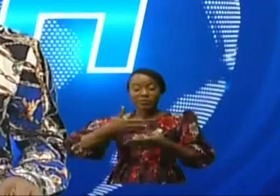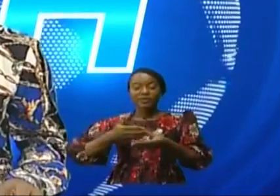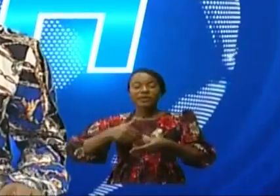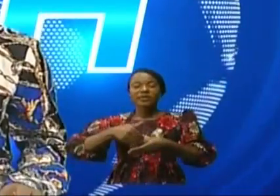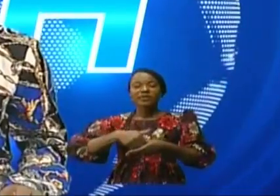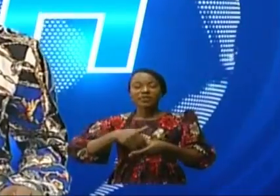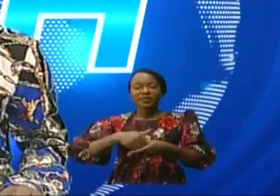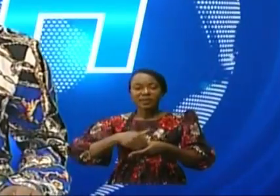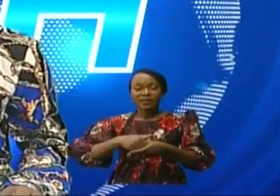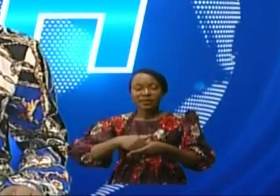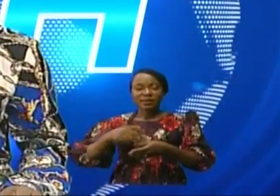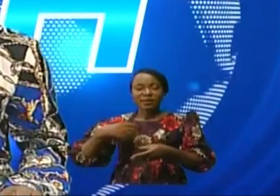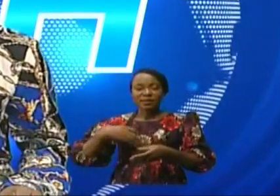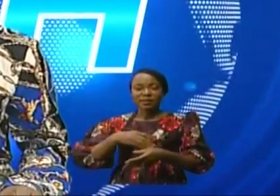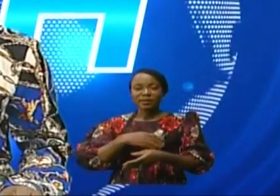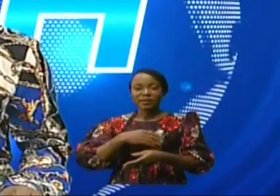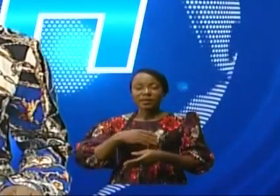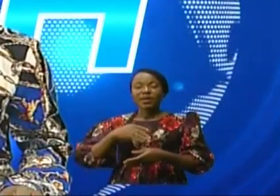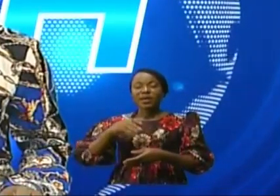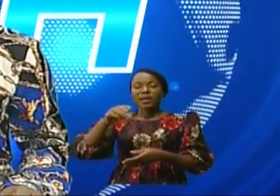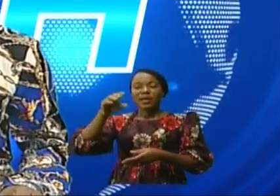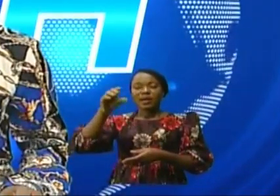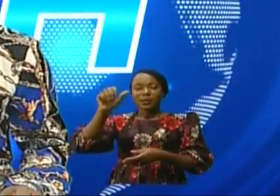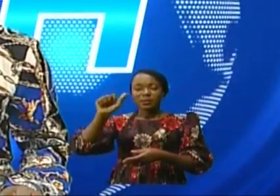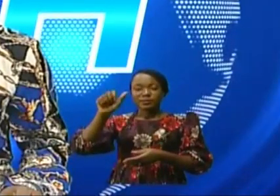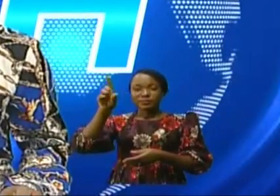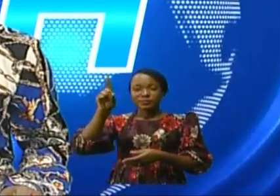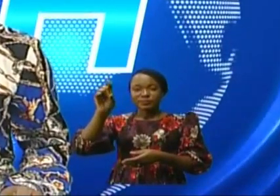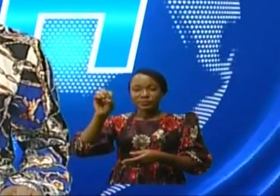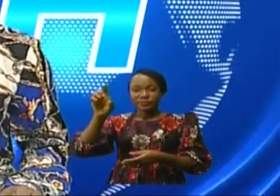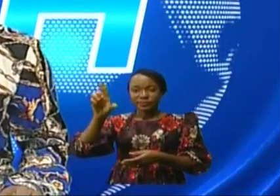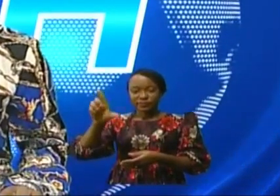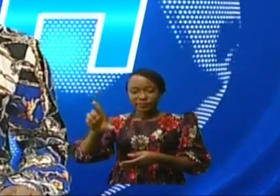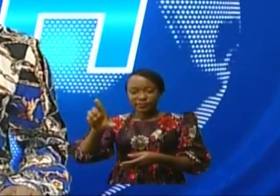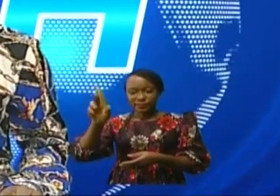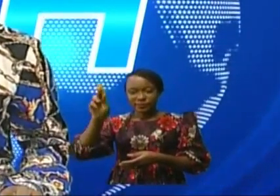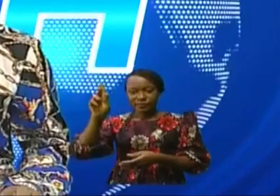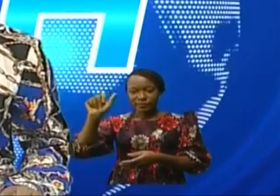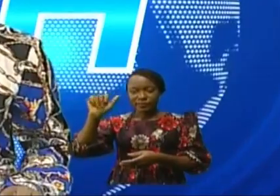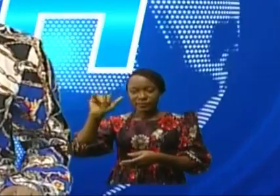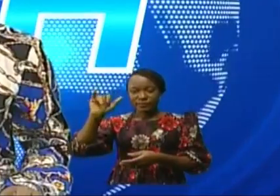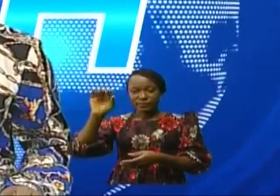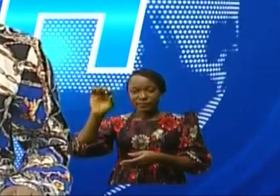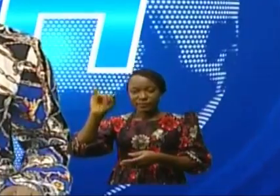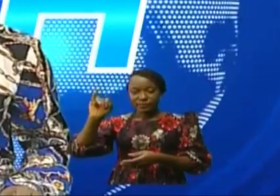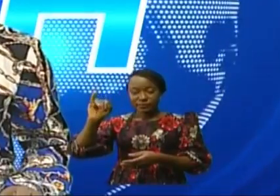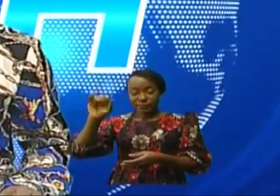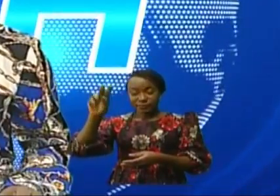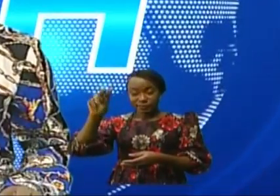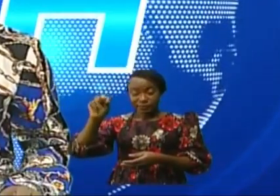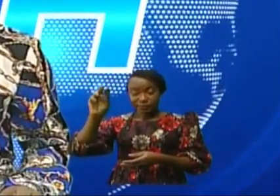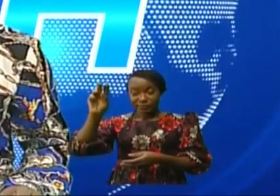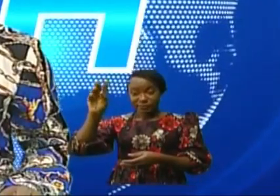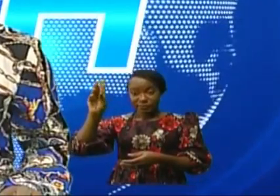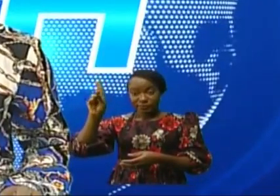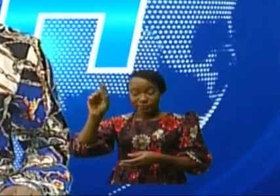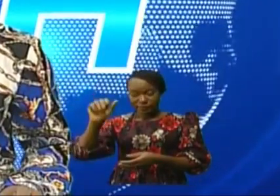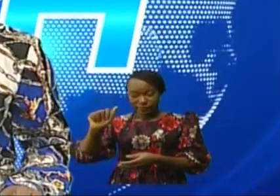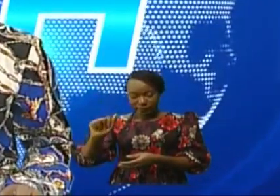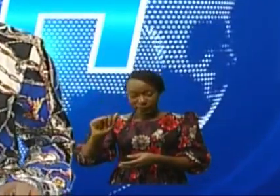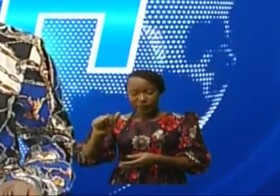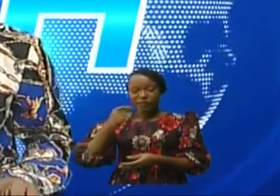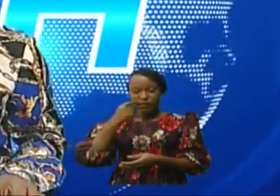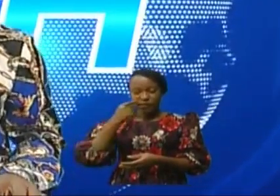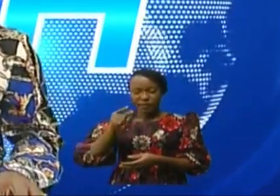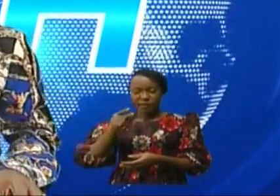princesse Adèle Kayinda, l'honorable Kapenda Smith, la famille Mwakayenge, la famille Usenge ont la